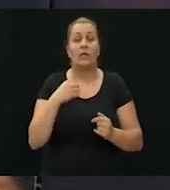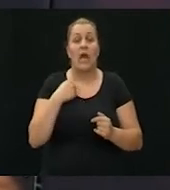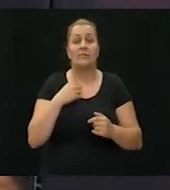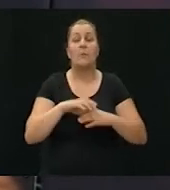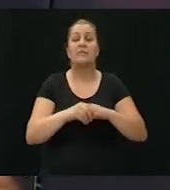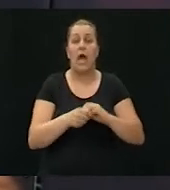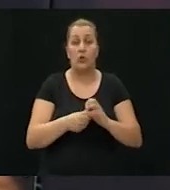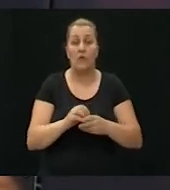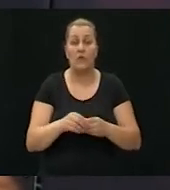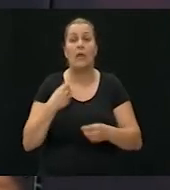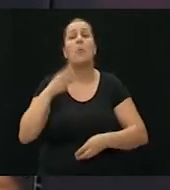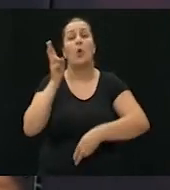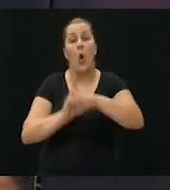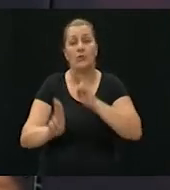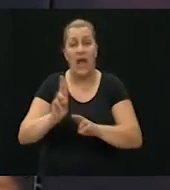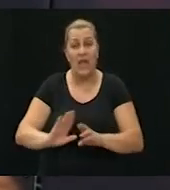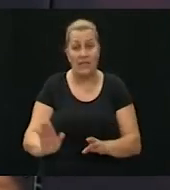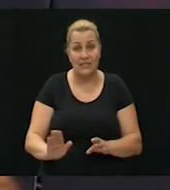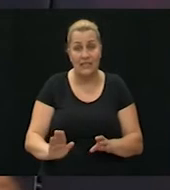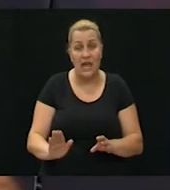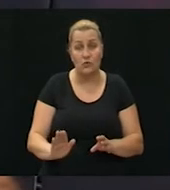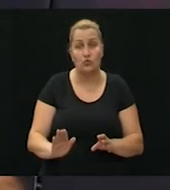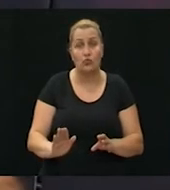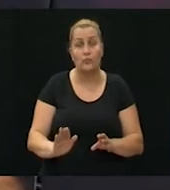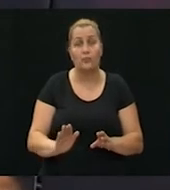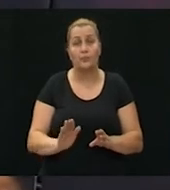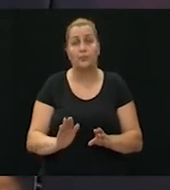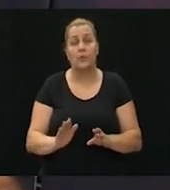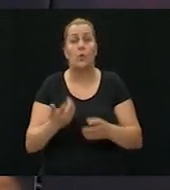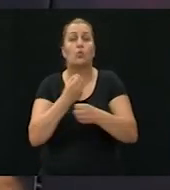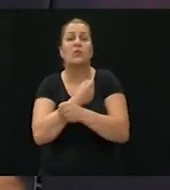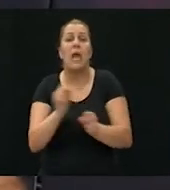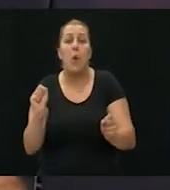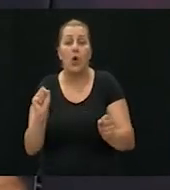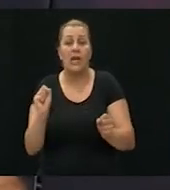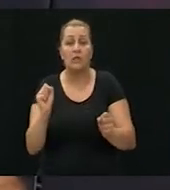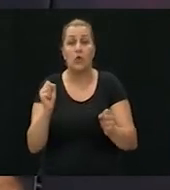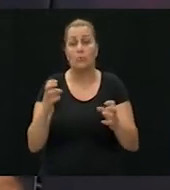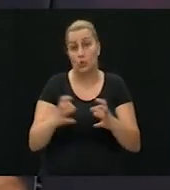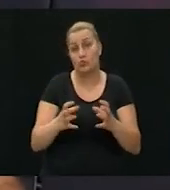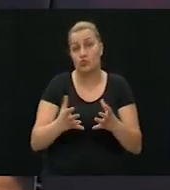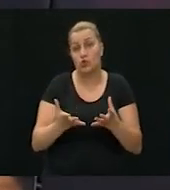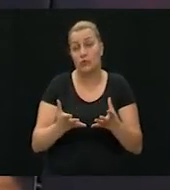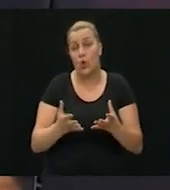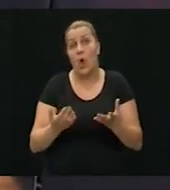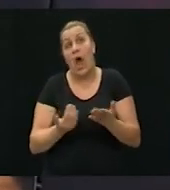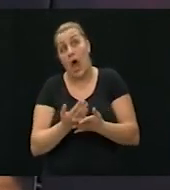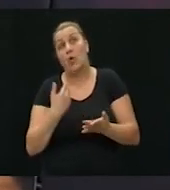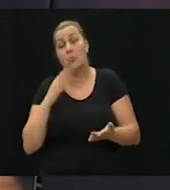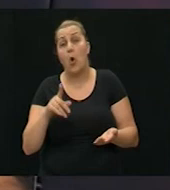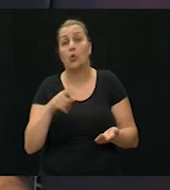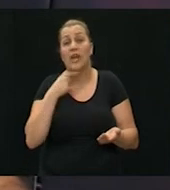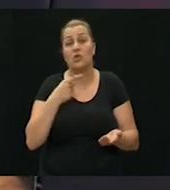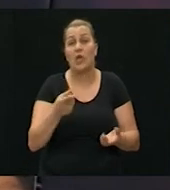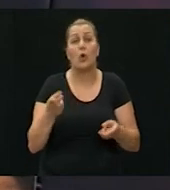mogu odgajati djecu u jednom demokratskom društvu, ako se može taj termin